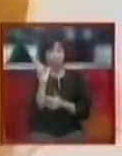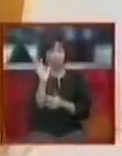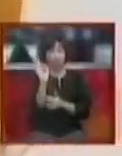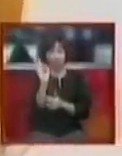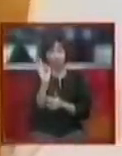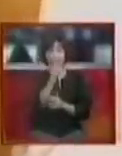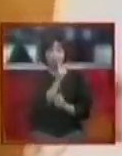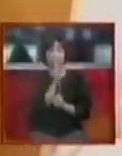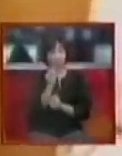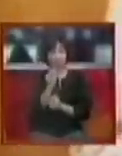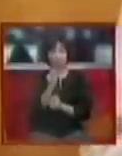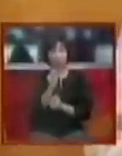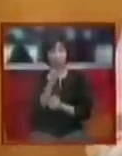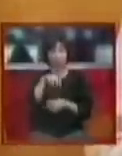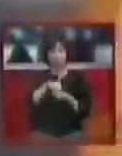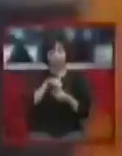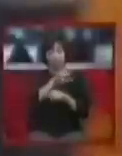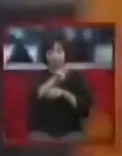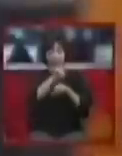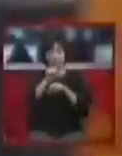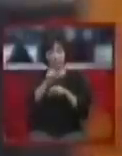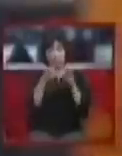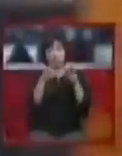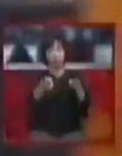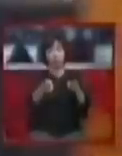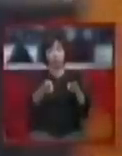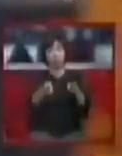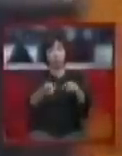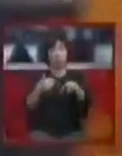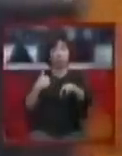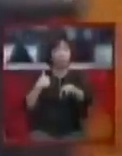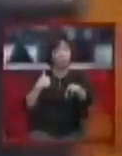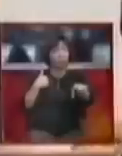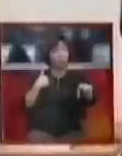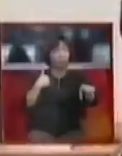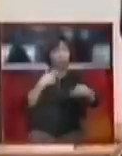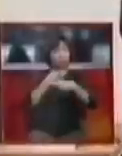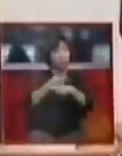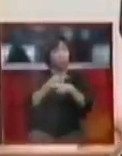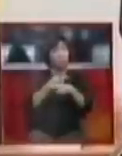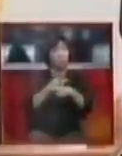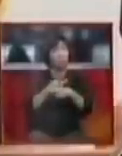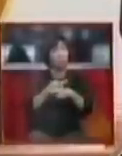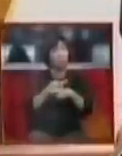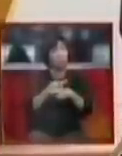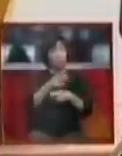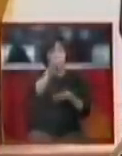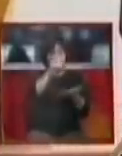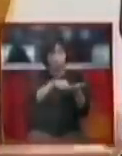7,239 kilometers sa ating national road network ang hindi pa naisasaayos.